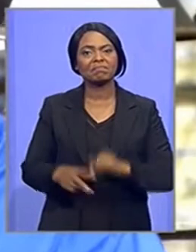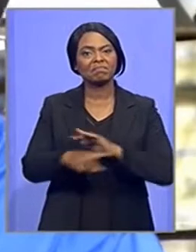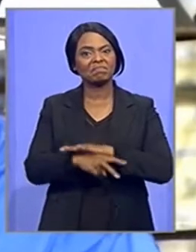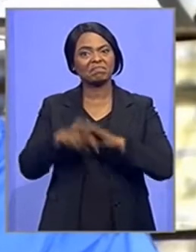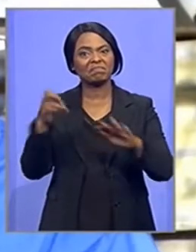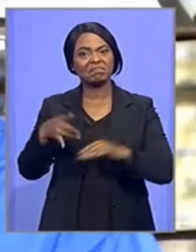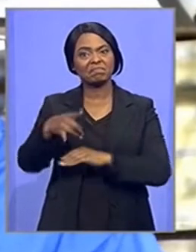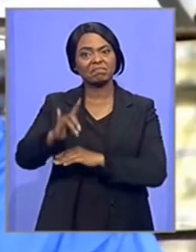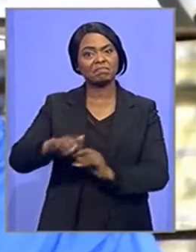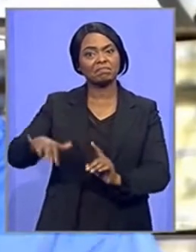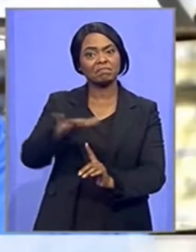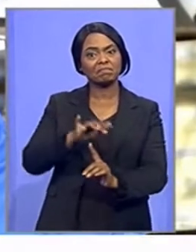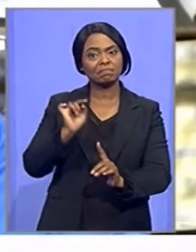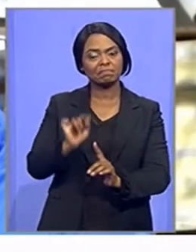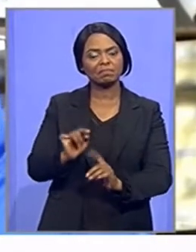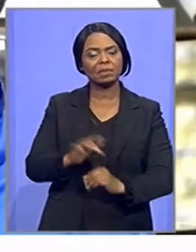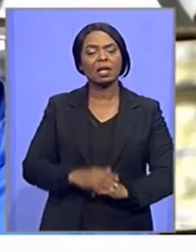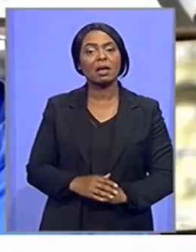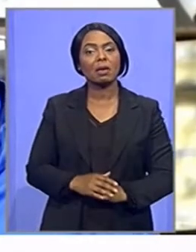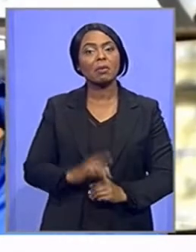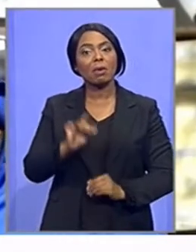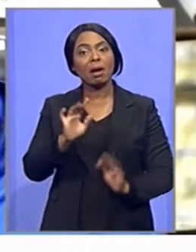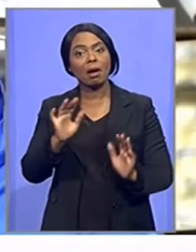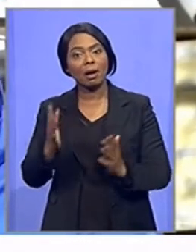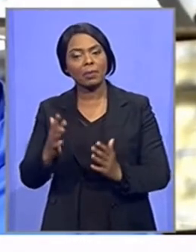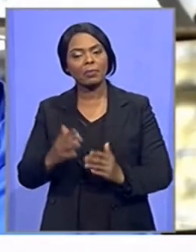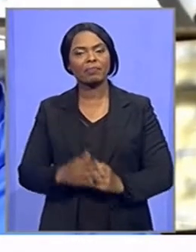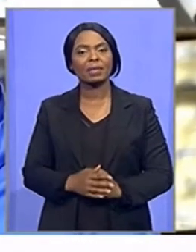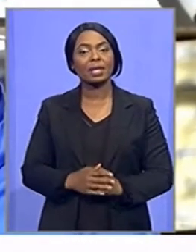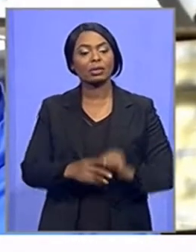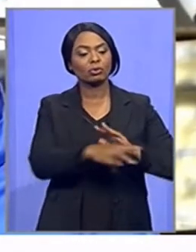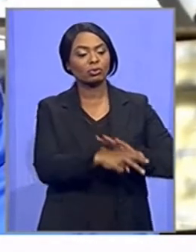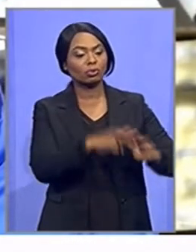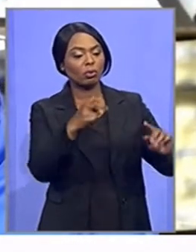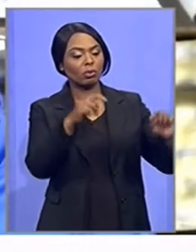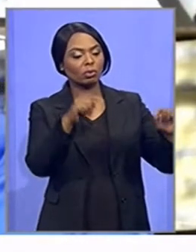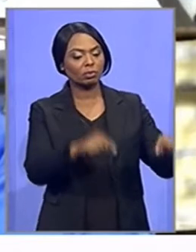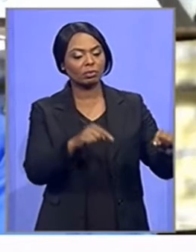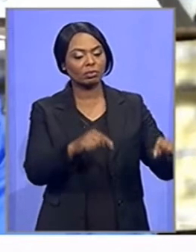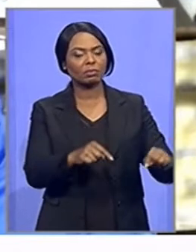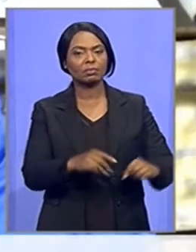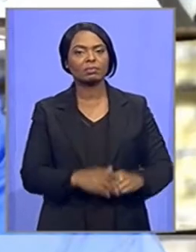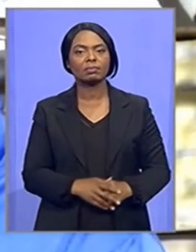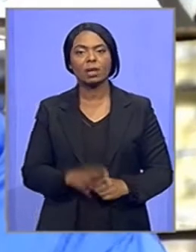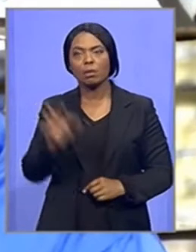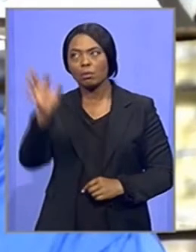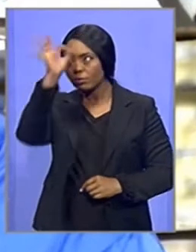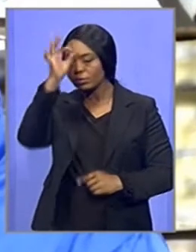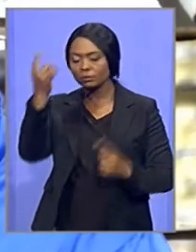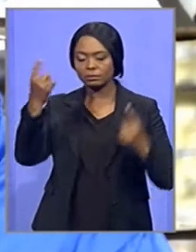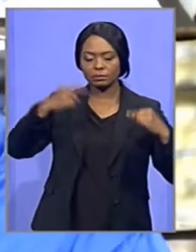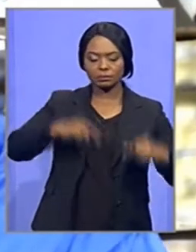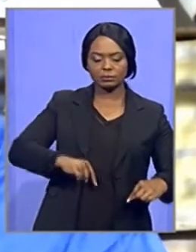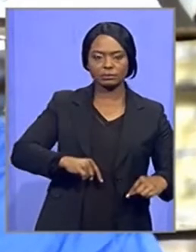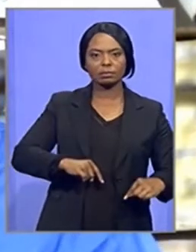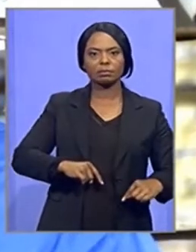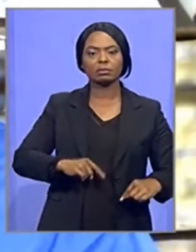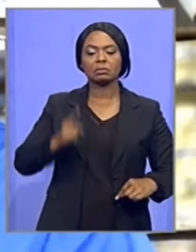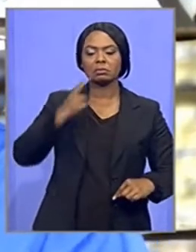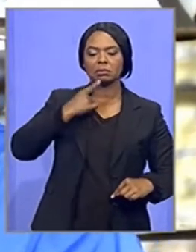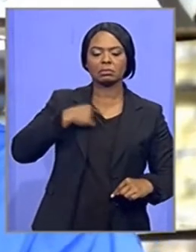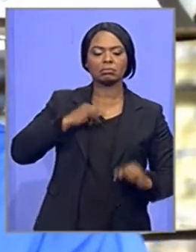one. How utswa no? Go to wa investigate. The time investigate